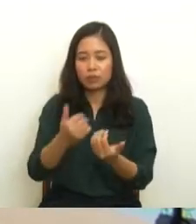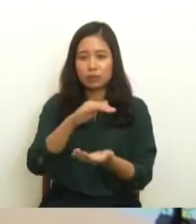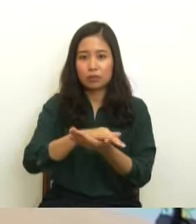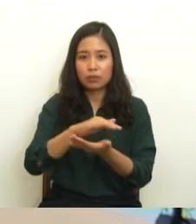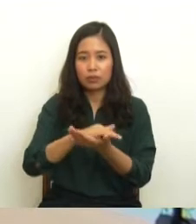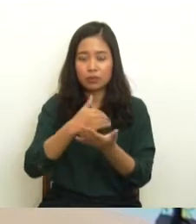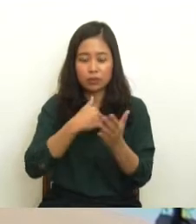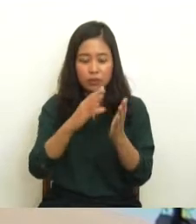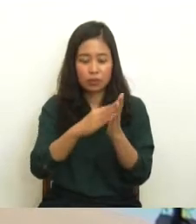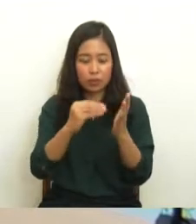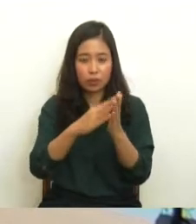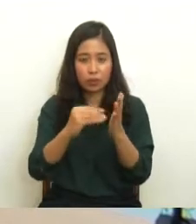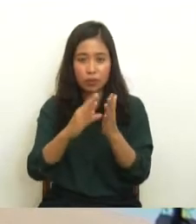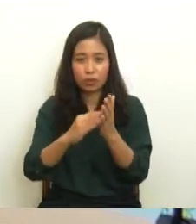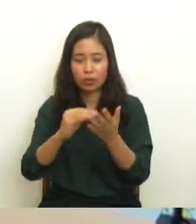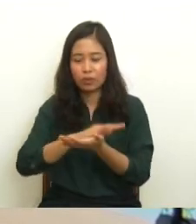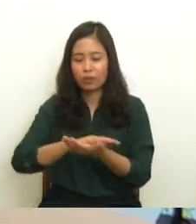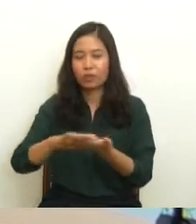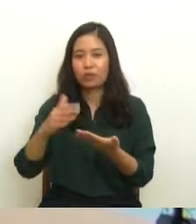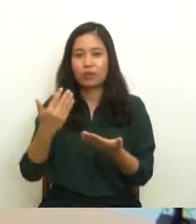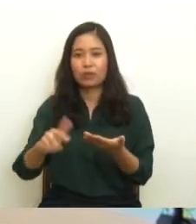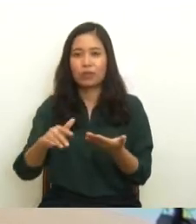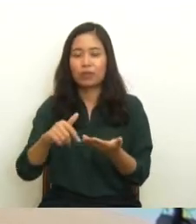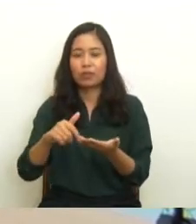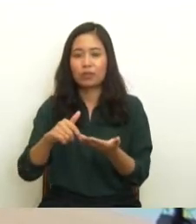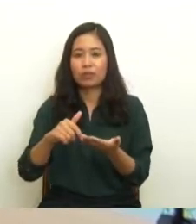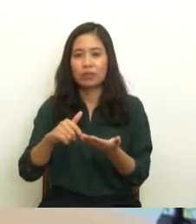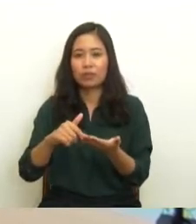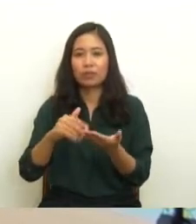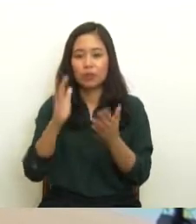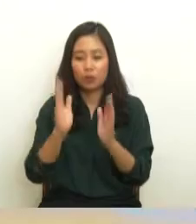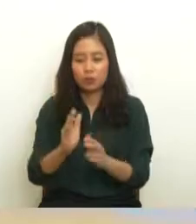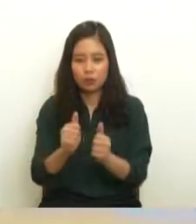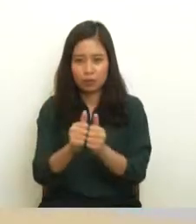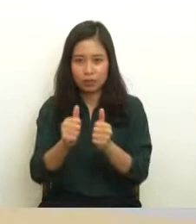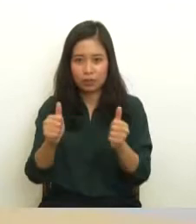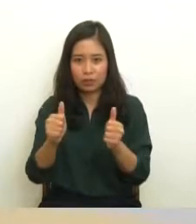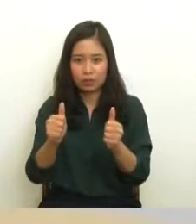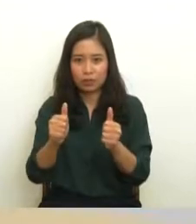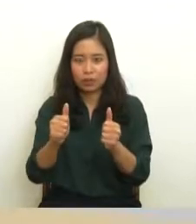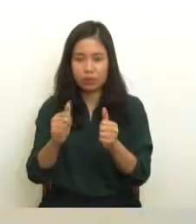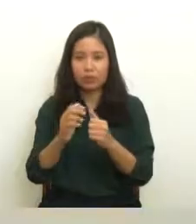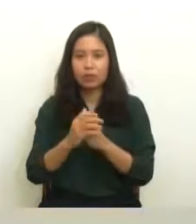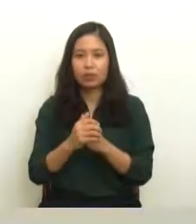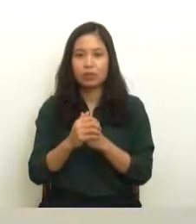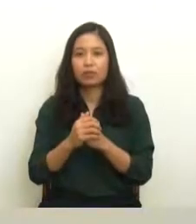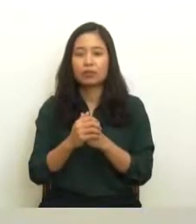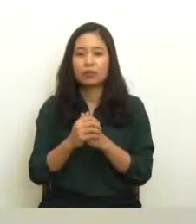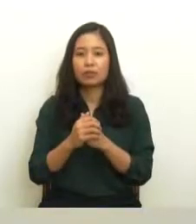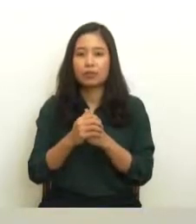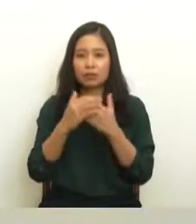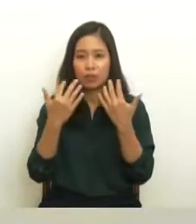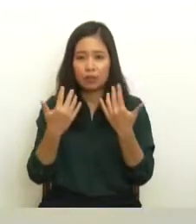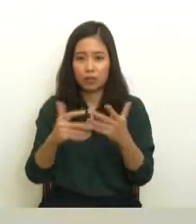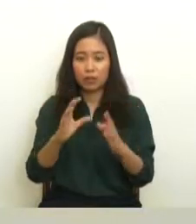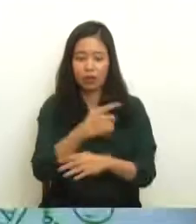อบรมและปฏิบัิการได้ผลดีจากนั้นพระองค์ทรงทอดประเนตการบรยาย